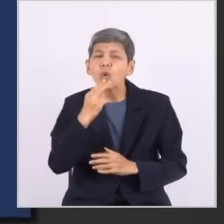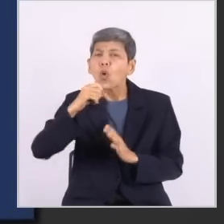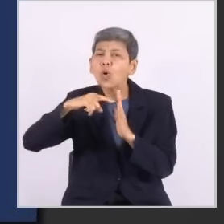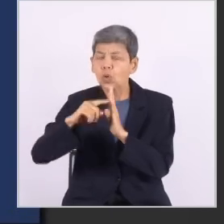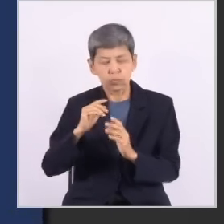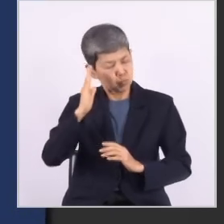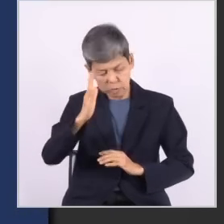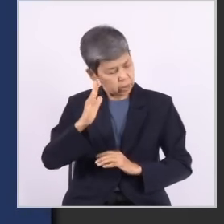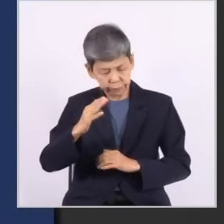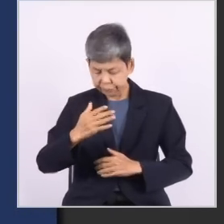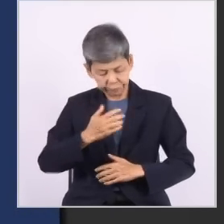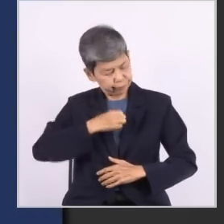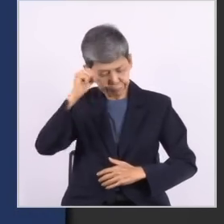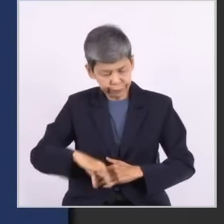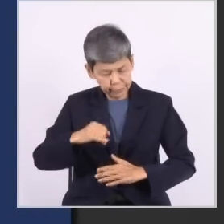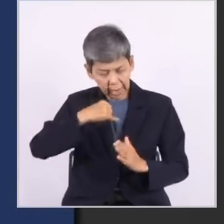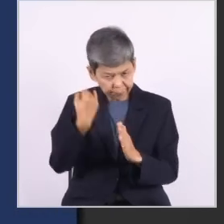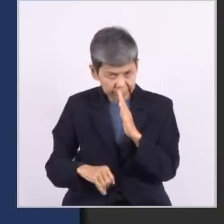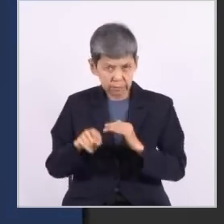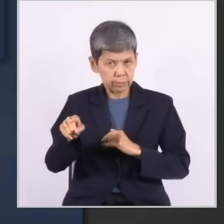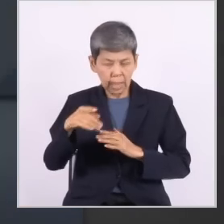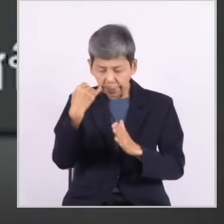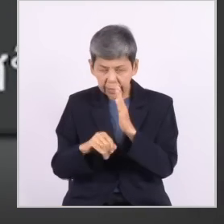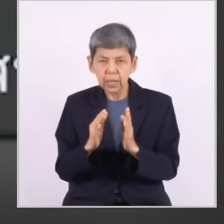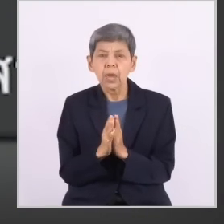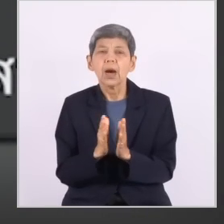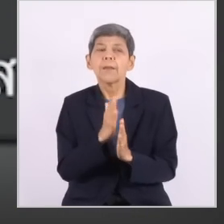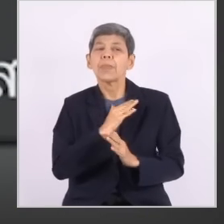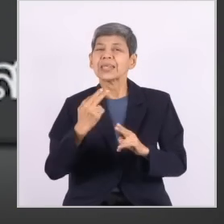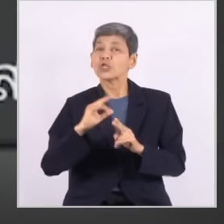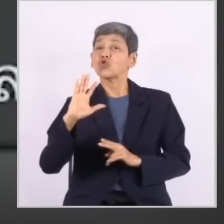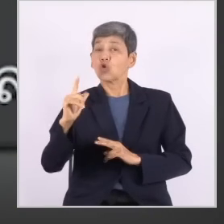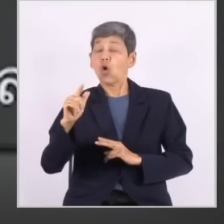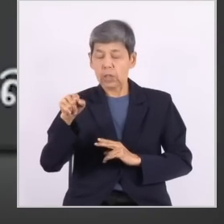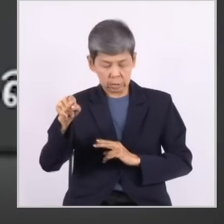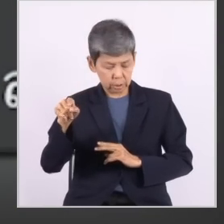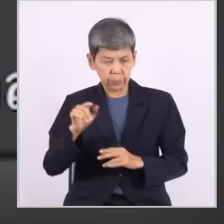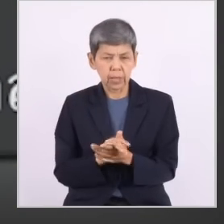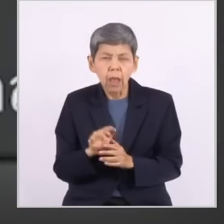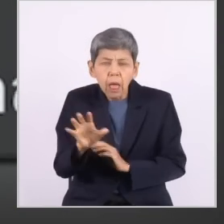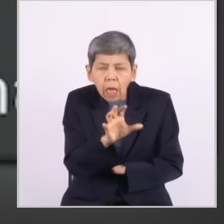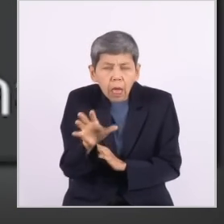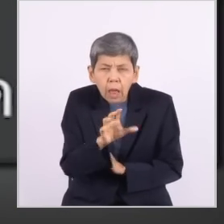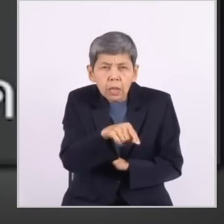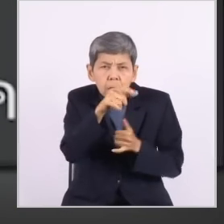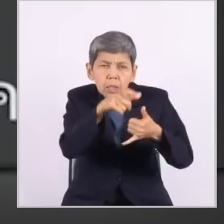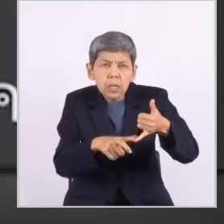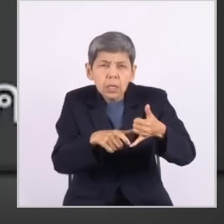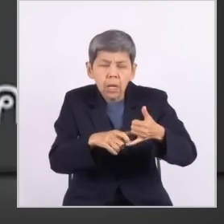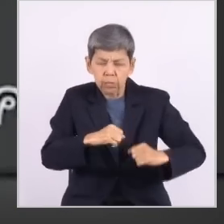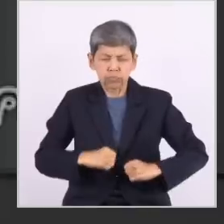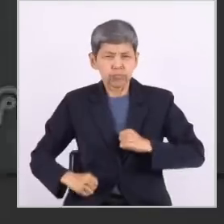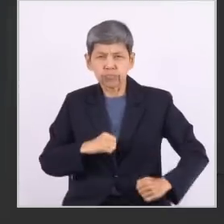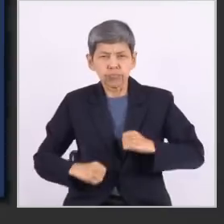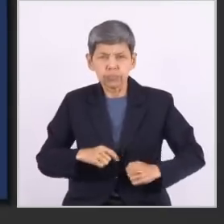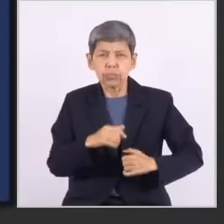ลาถึงพรุ่งนี้ก่อนบ่าย3พระอาจารย์ชอที่น้ำพองหลอกบังคับกำโคกเด็กก